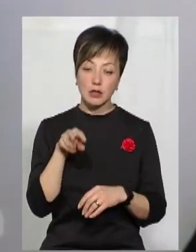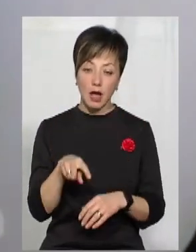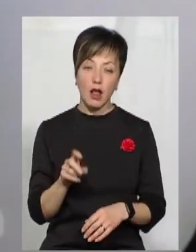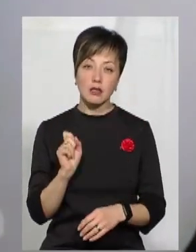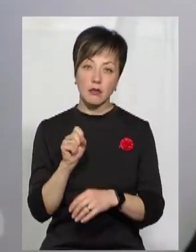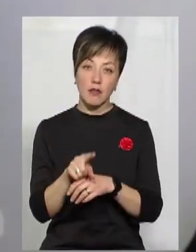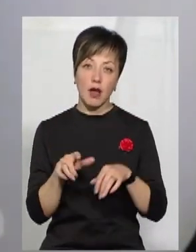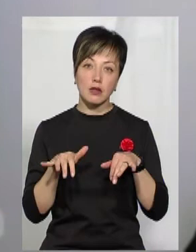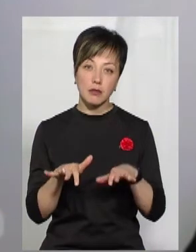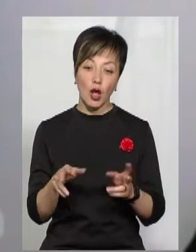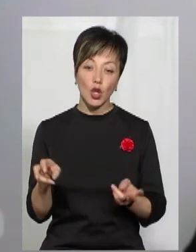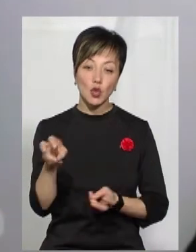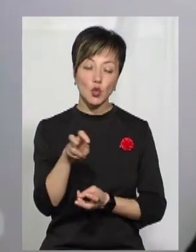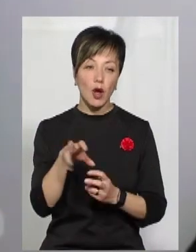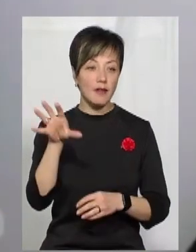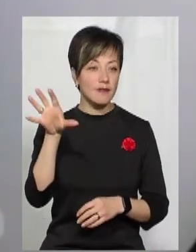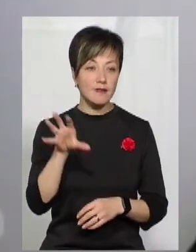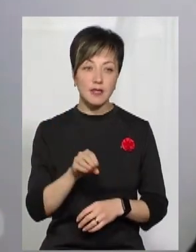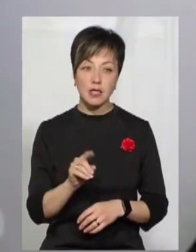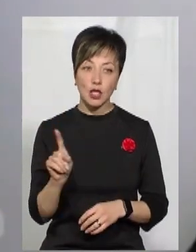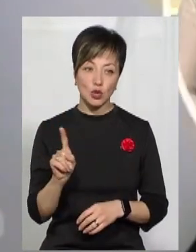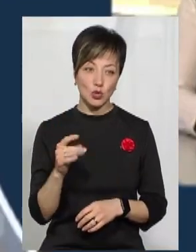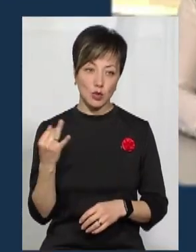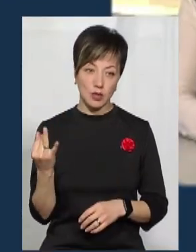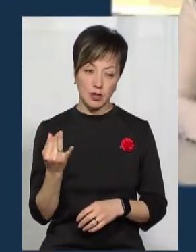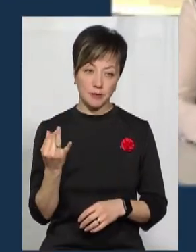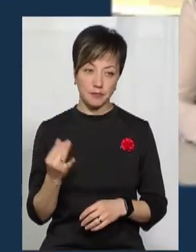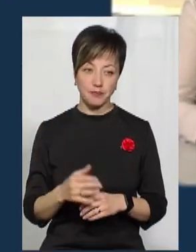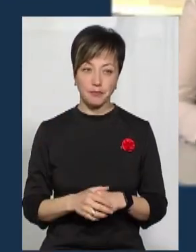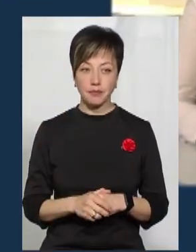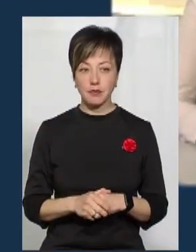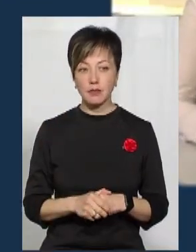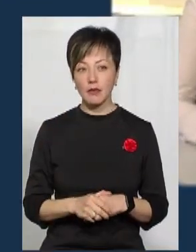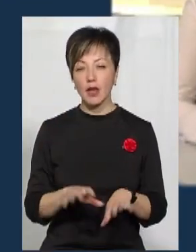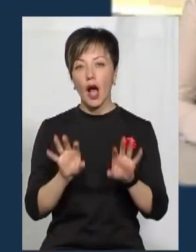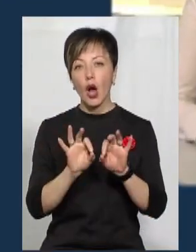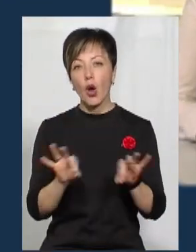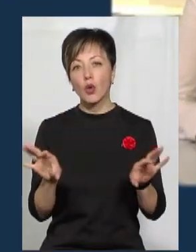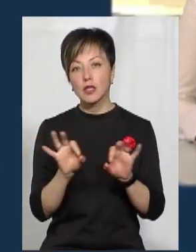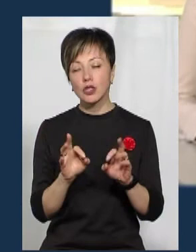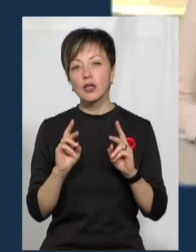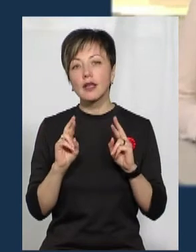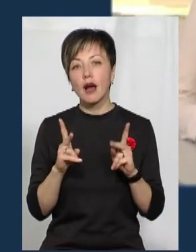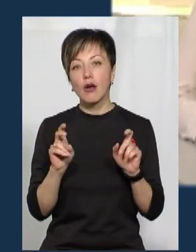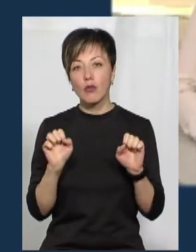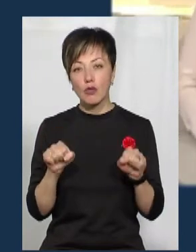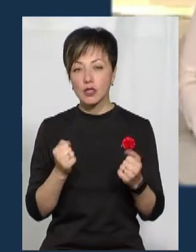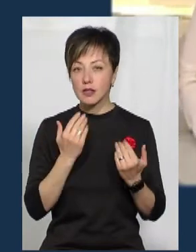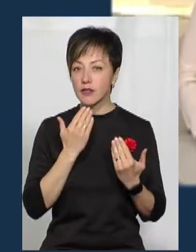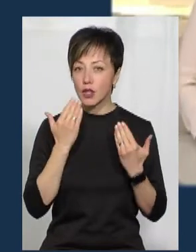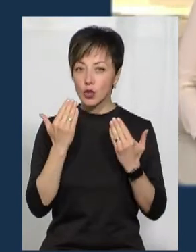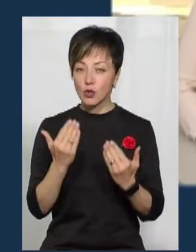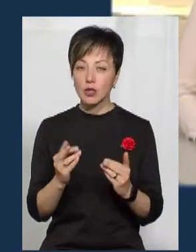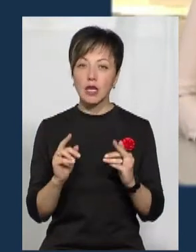справи і шукають все, що їх цікавить. Тоді розкажіть, яким чином можна звернутися і як працює